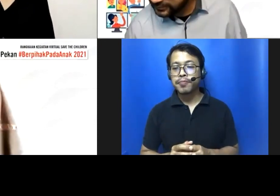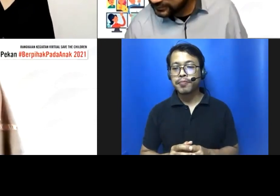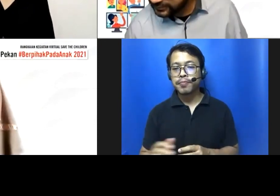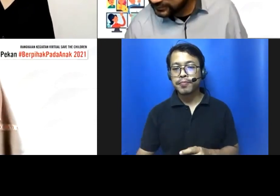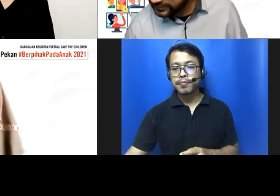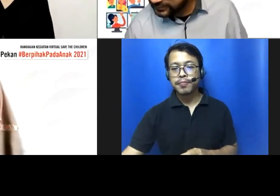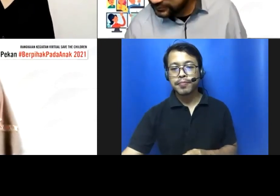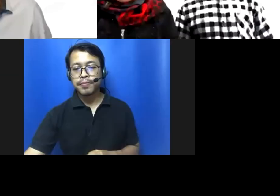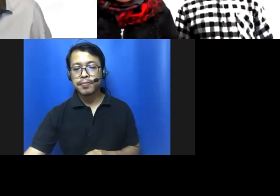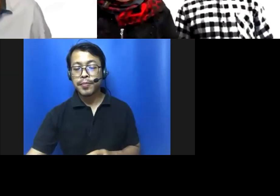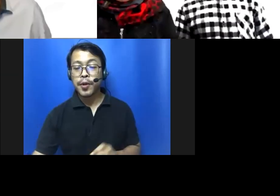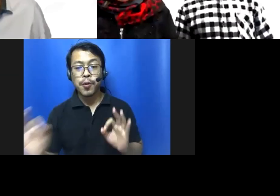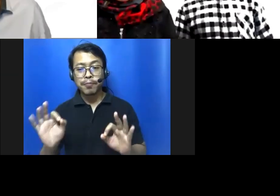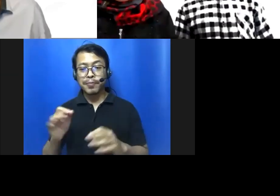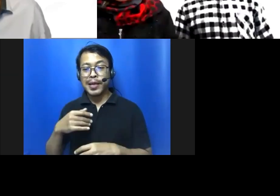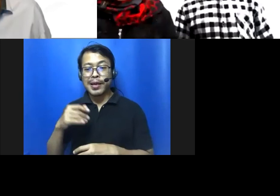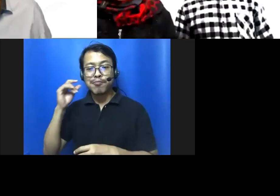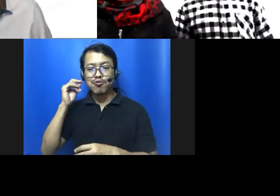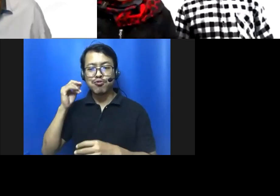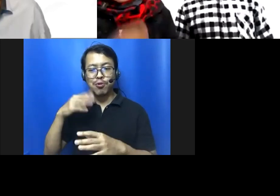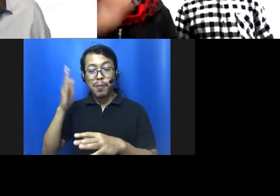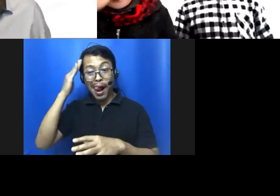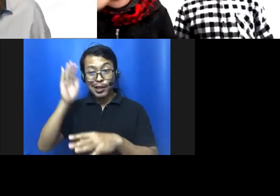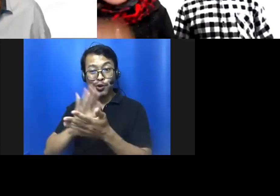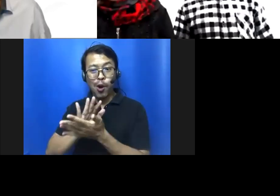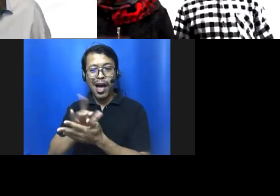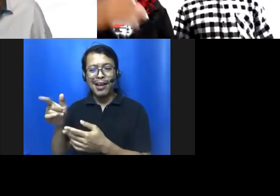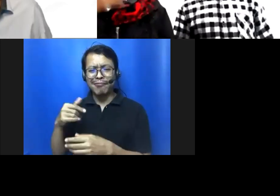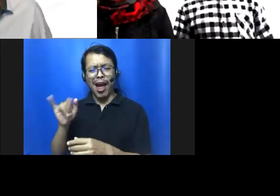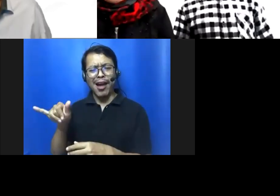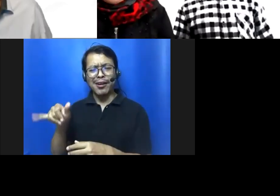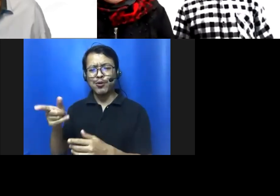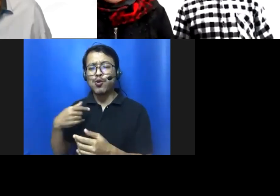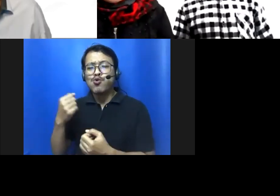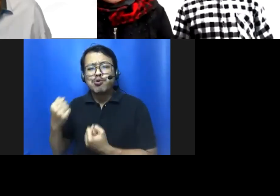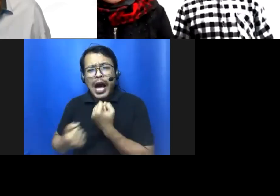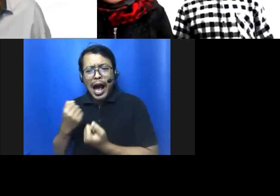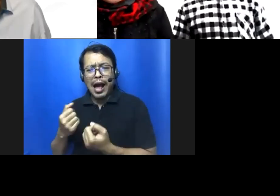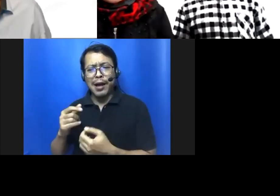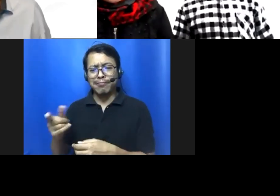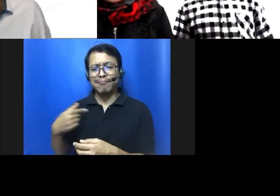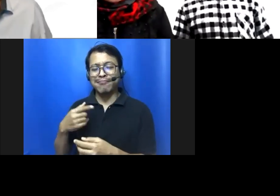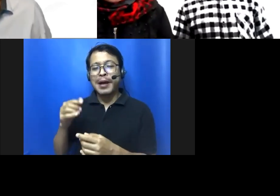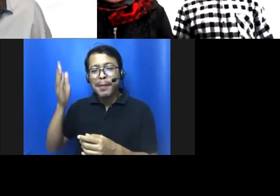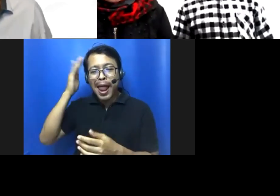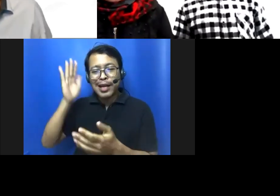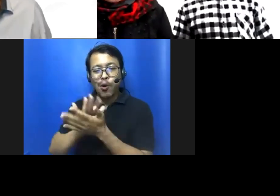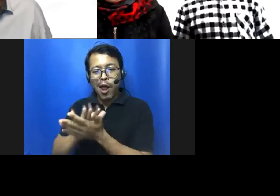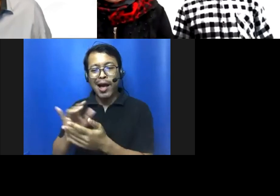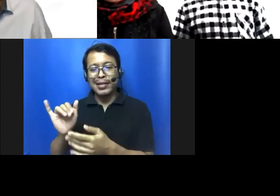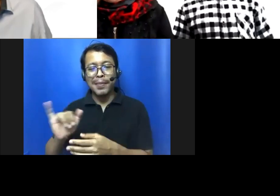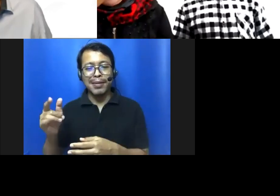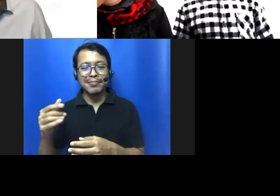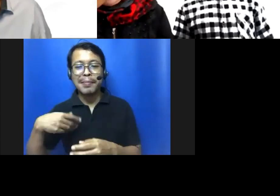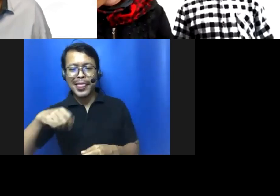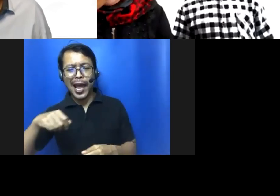Ya Bu Marioni, ini usaha kita bersama ya. Dan kami dengan Save the Children itu selalu